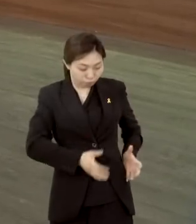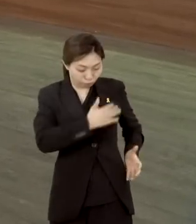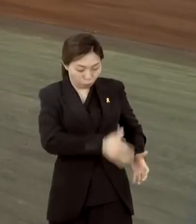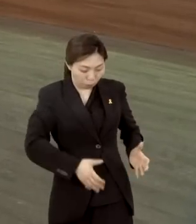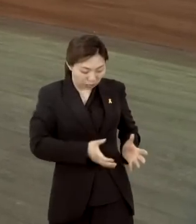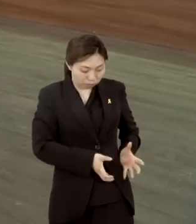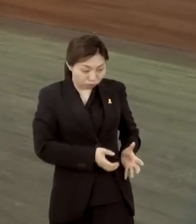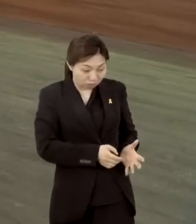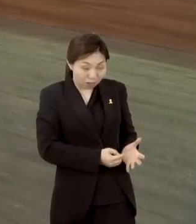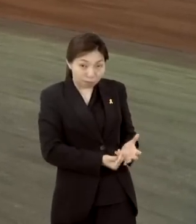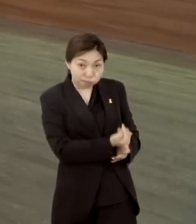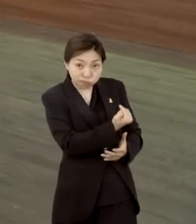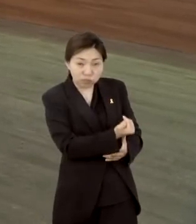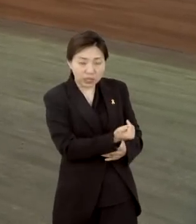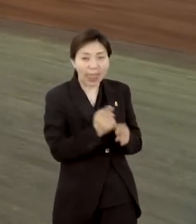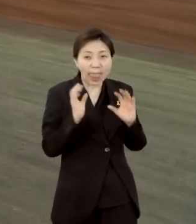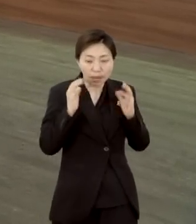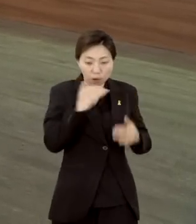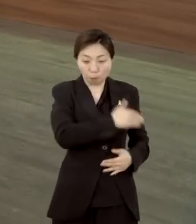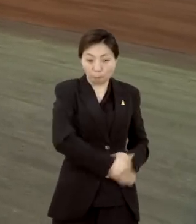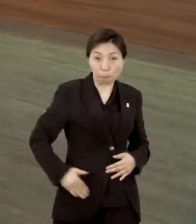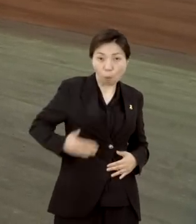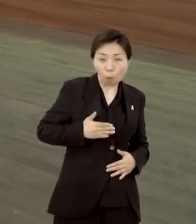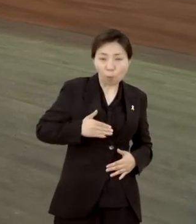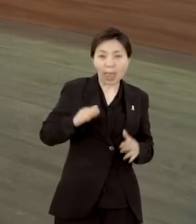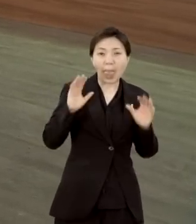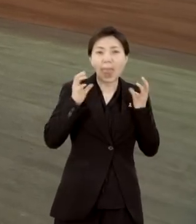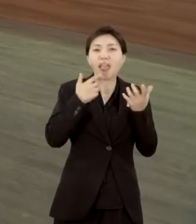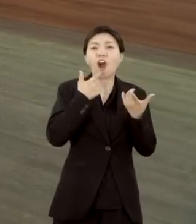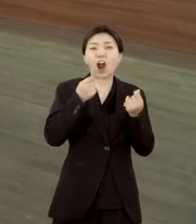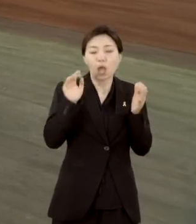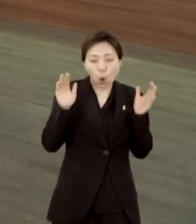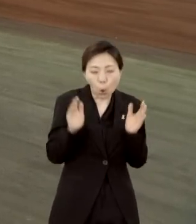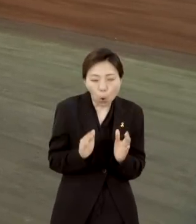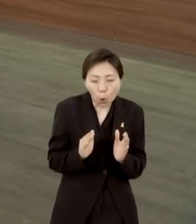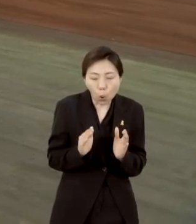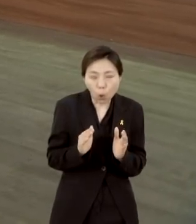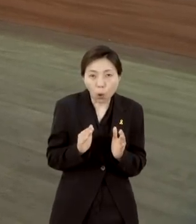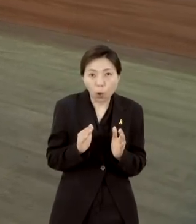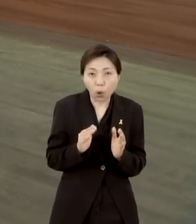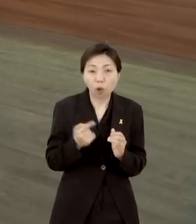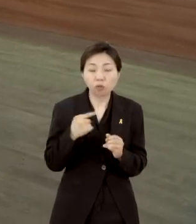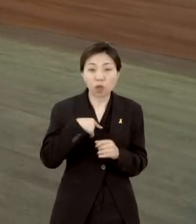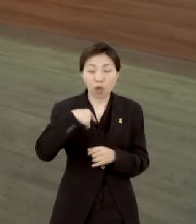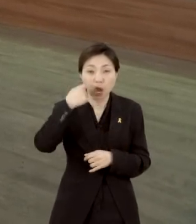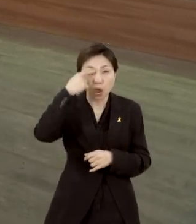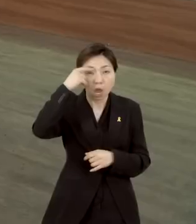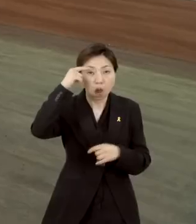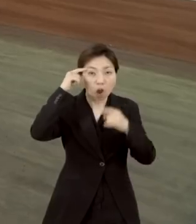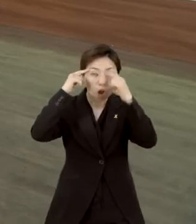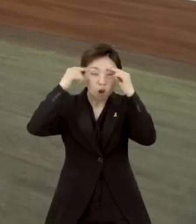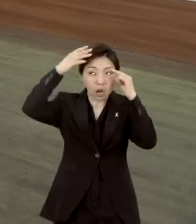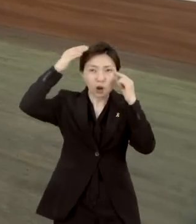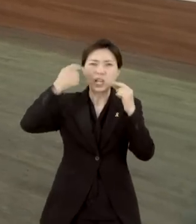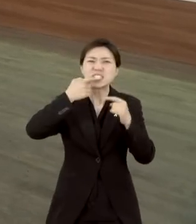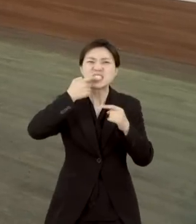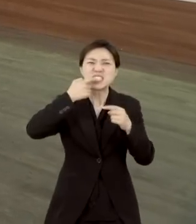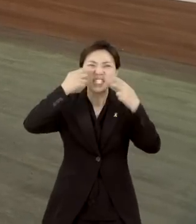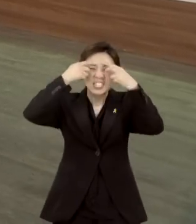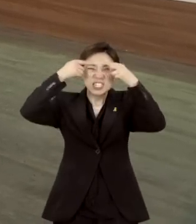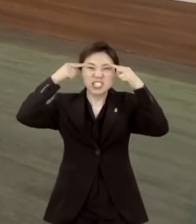근데 애가 몸은 아기처럼 작은데 머리와 눈썹은